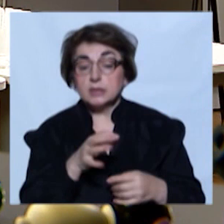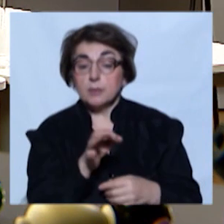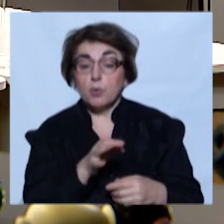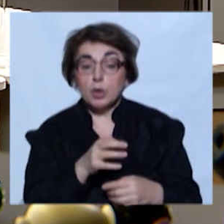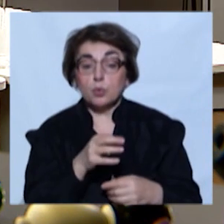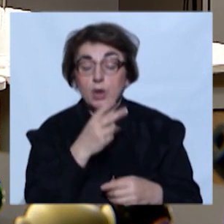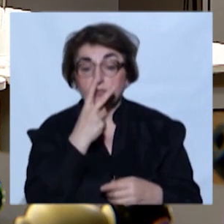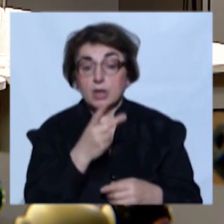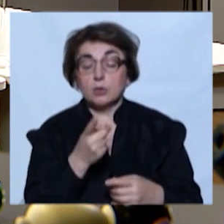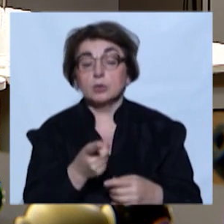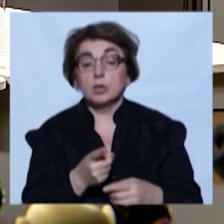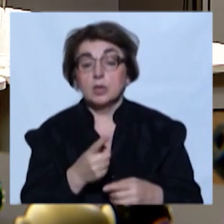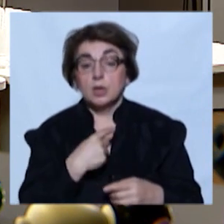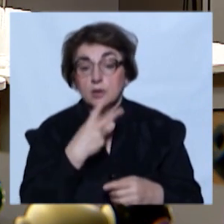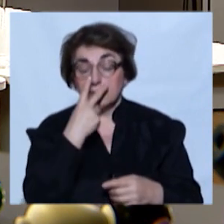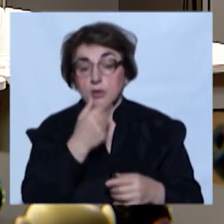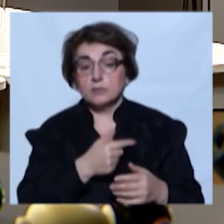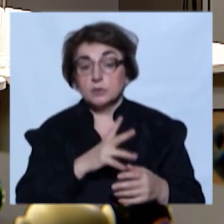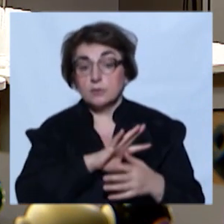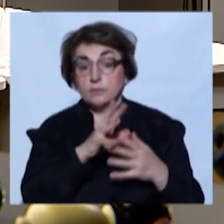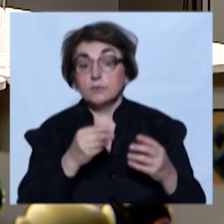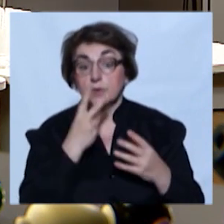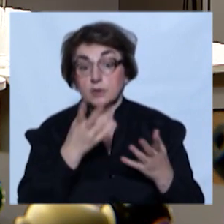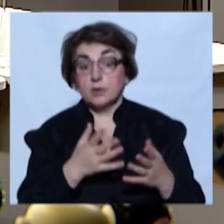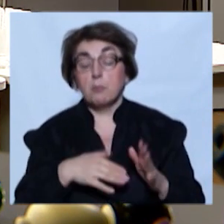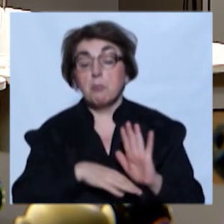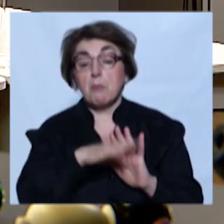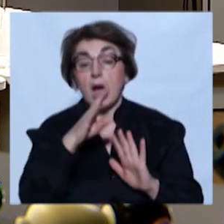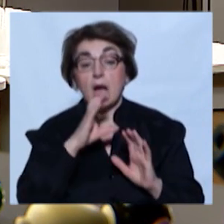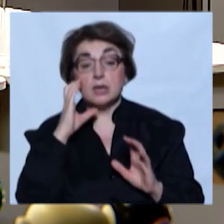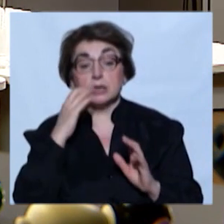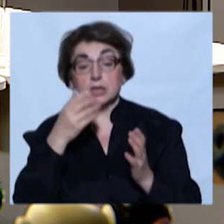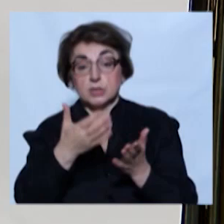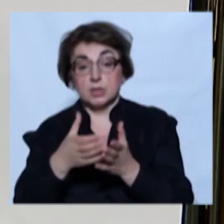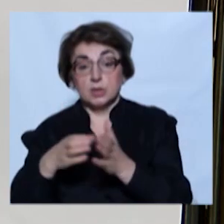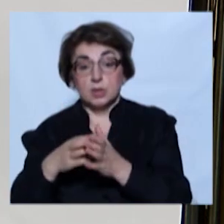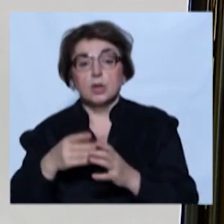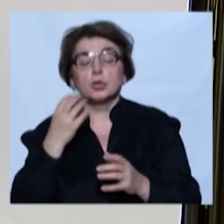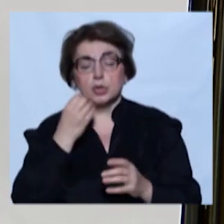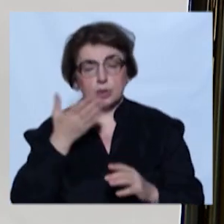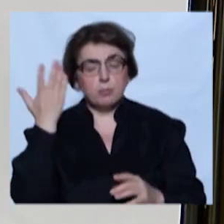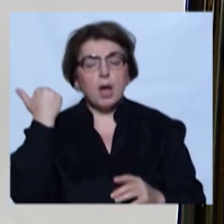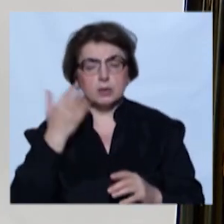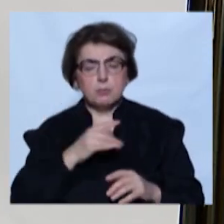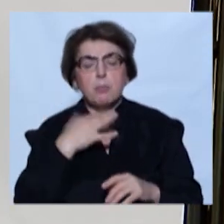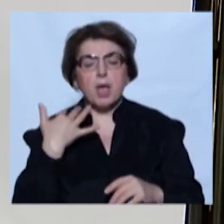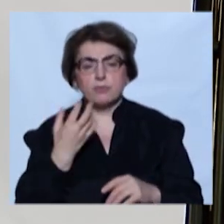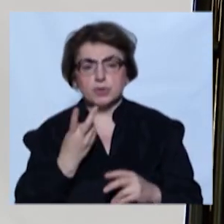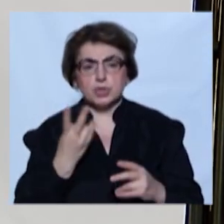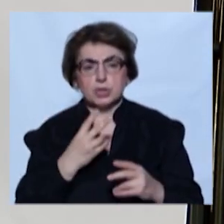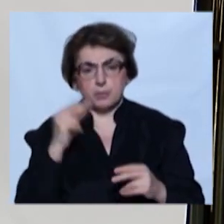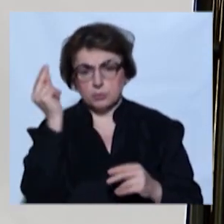წარმოგიდგინო. შეხედეთ, ნუ შეშინდები, უბრალოდ ეს მაღალი კლასების მასალა, ჩვენ იქამდე კიდევ ბევრი უნდა გავიაროთ,